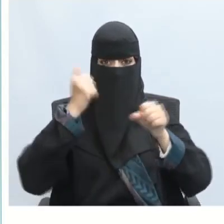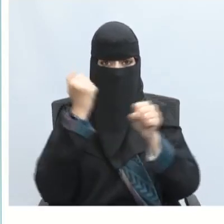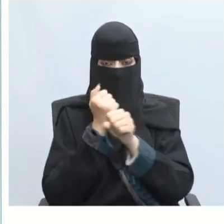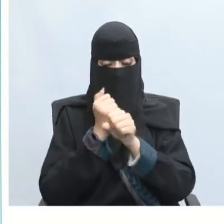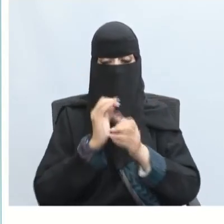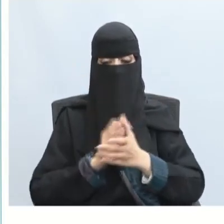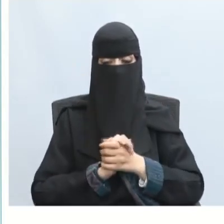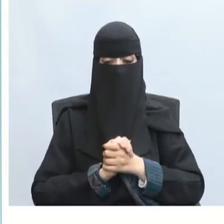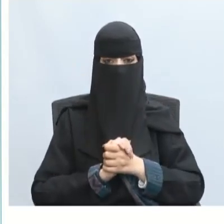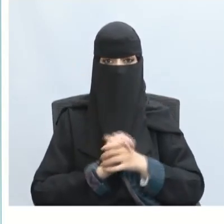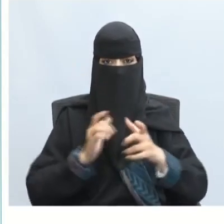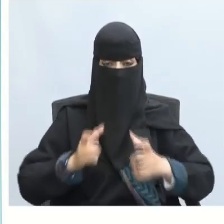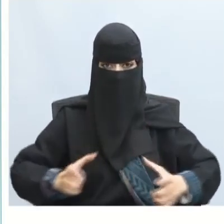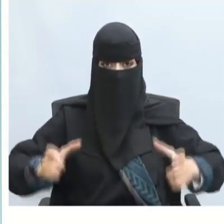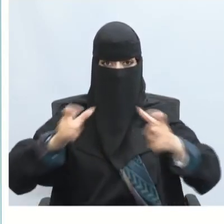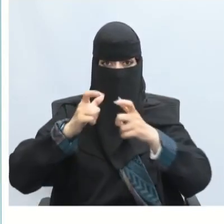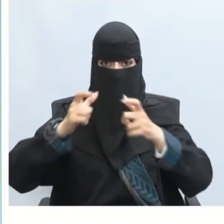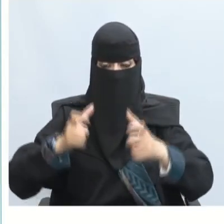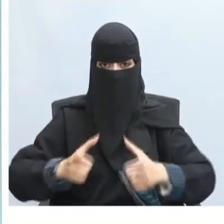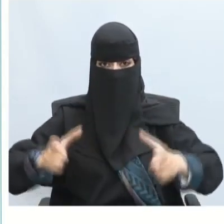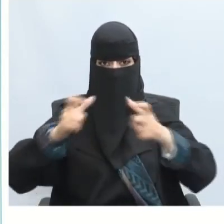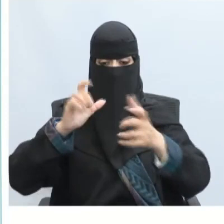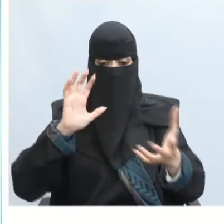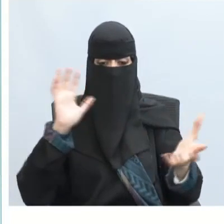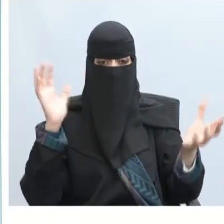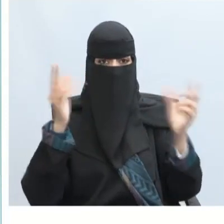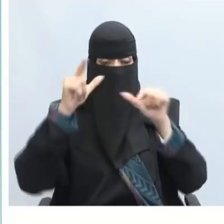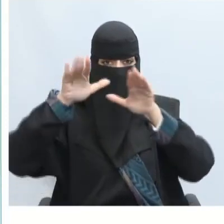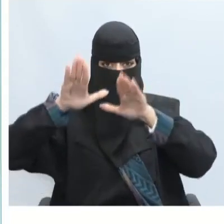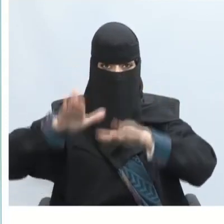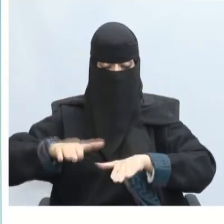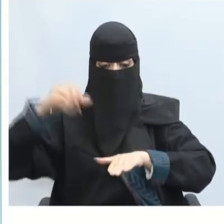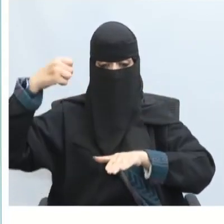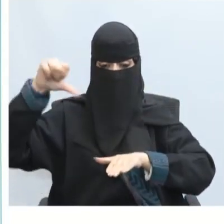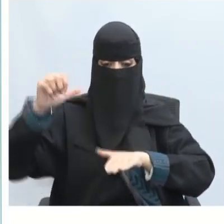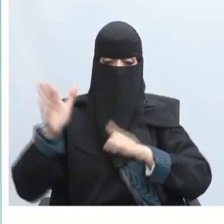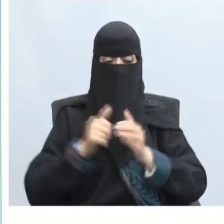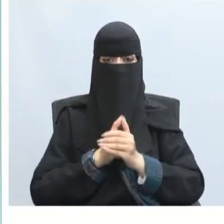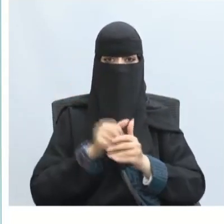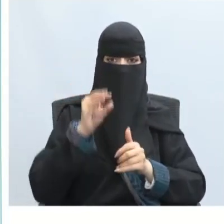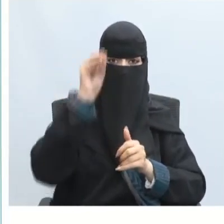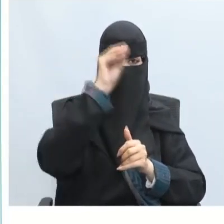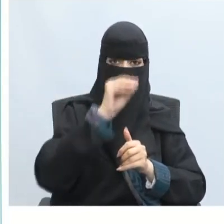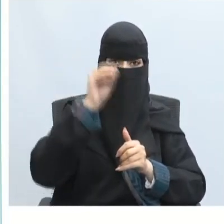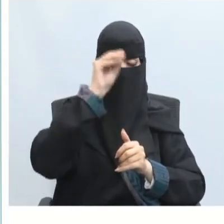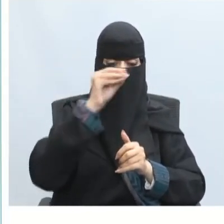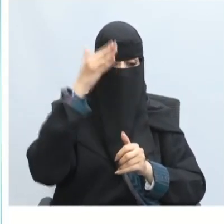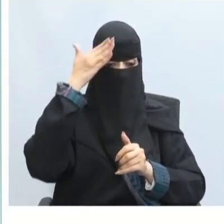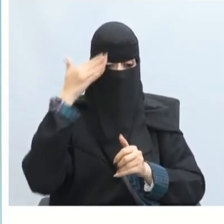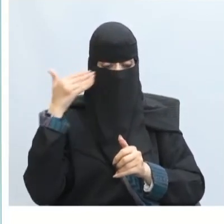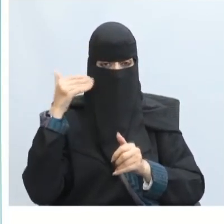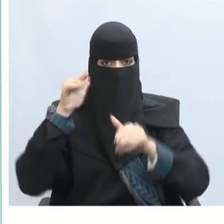الاعداد والتحضير ويكون من قبل اللجنه العامه بمجلس الوزراء